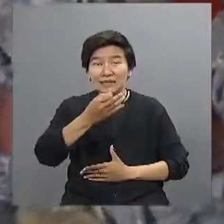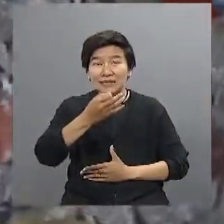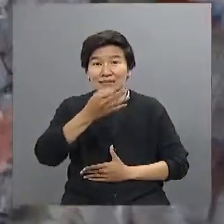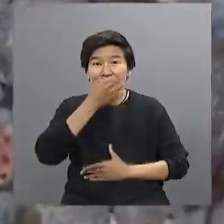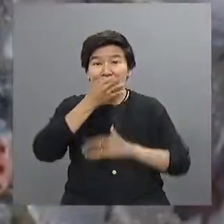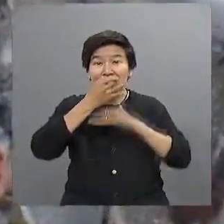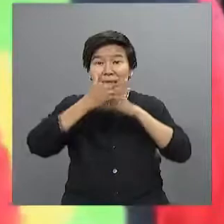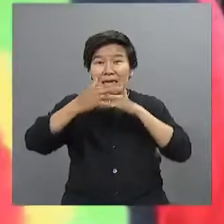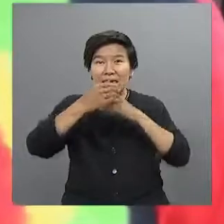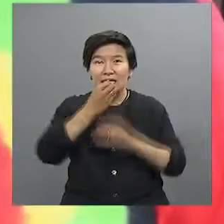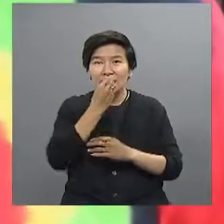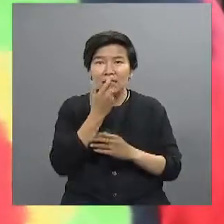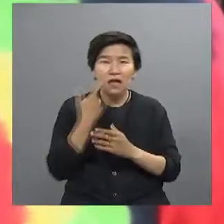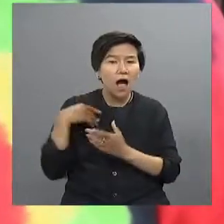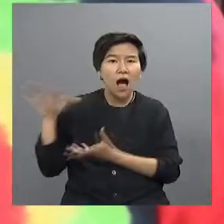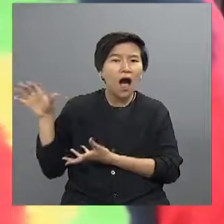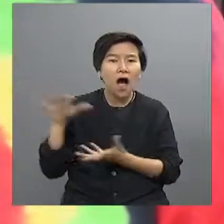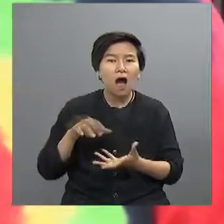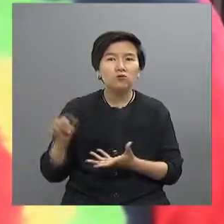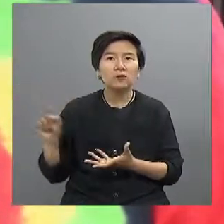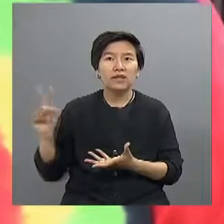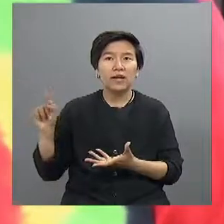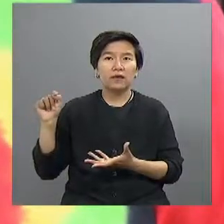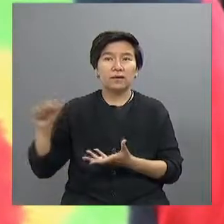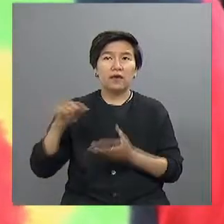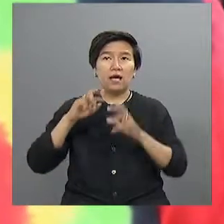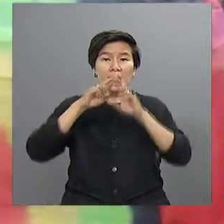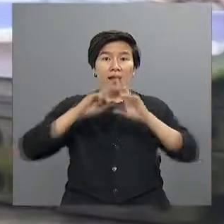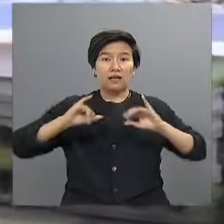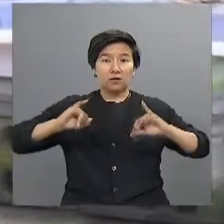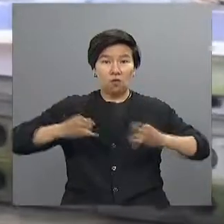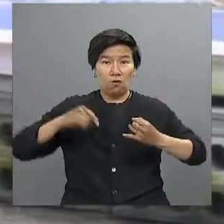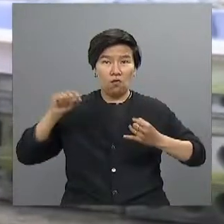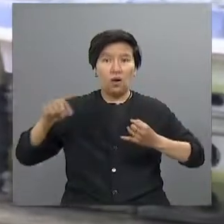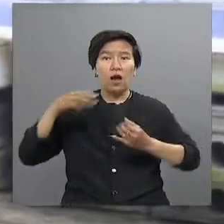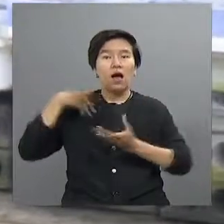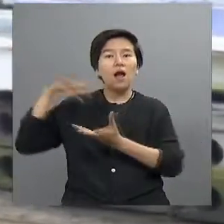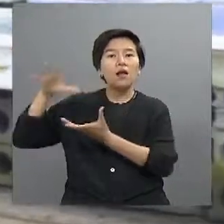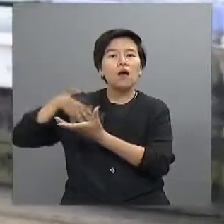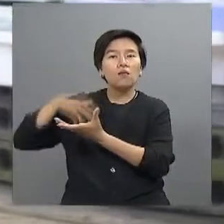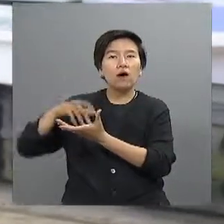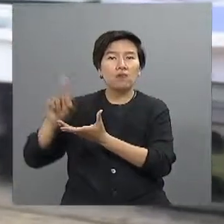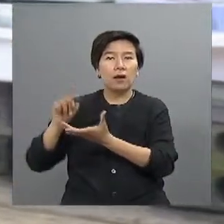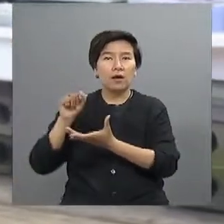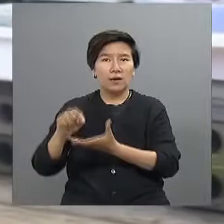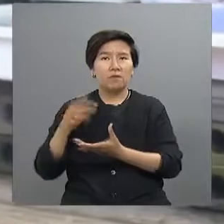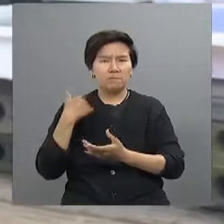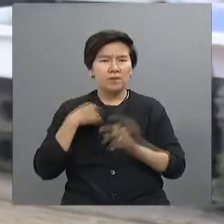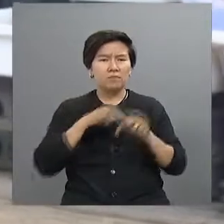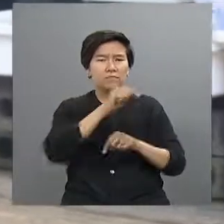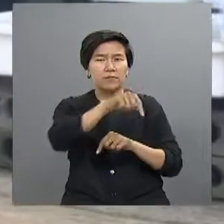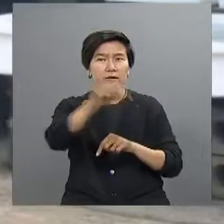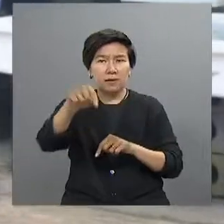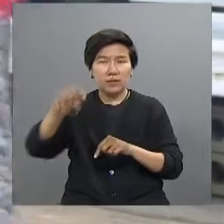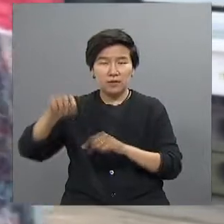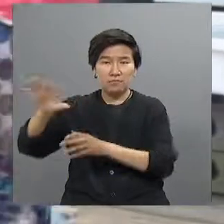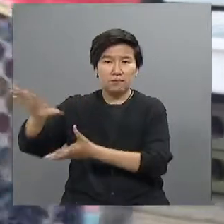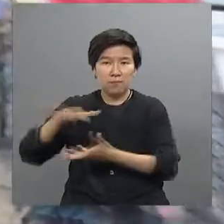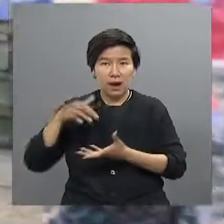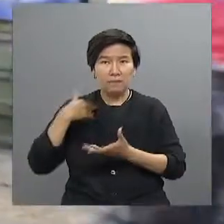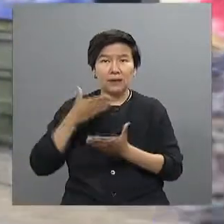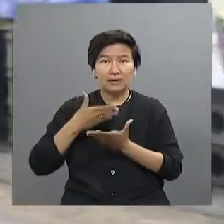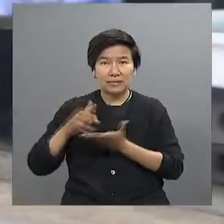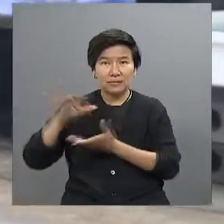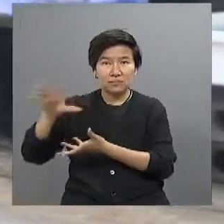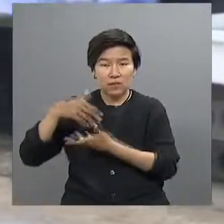นกันบ้างเจ้าของแพ่งอาหารทะเลเล้าว้ามีหลายทีมาทั้งรับซื้อมาจากชาวประมง